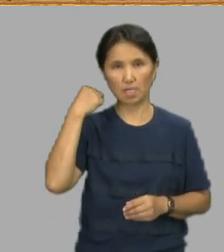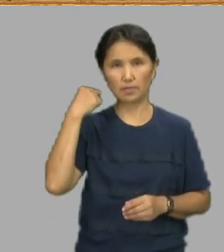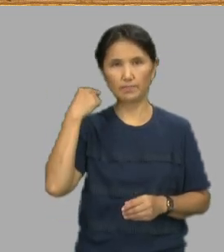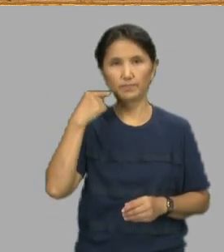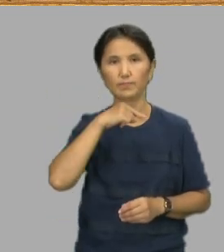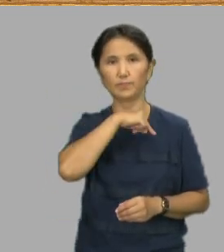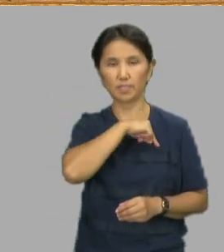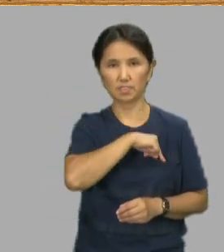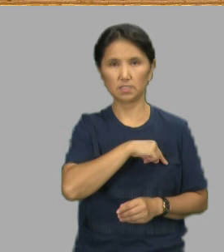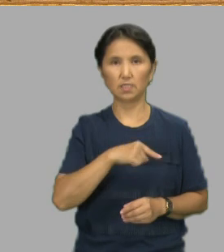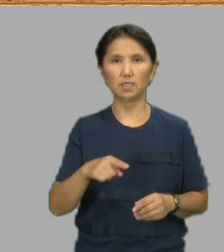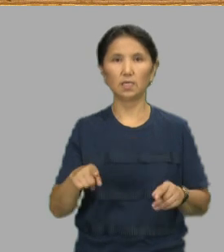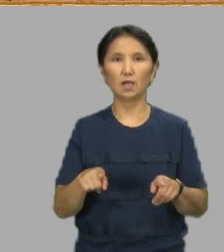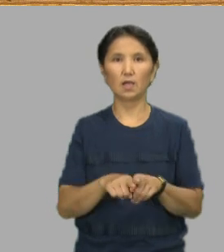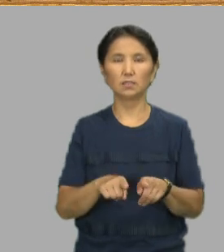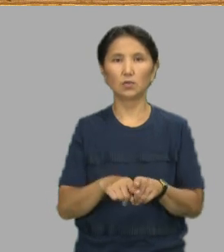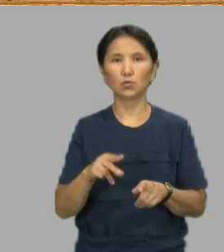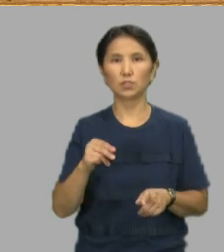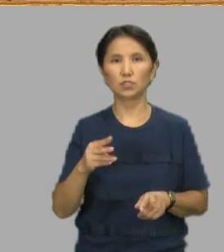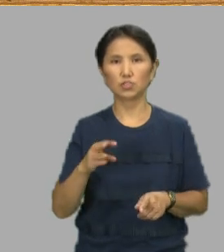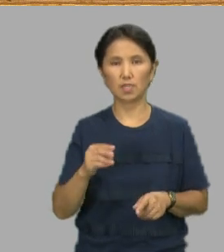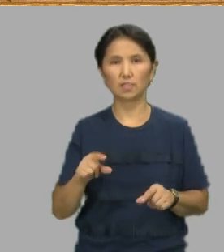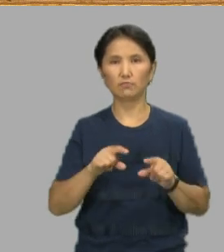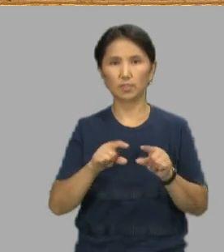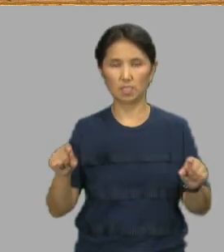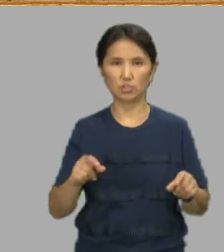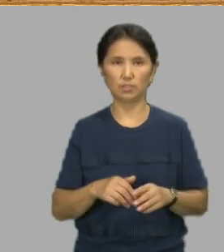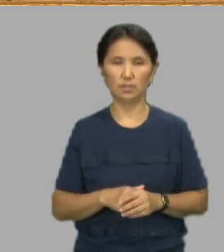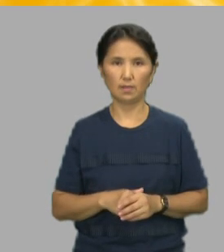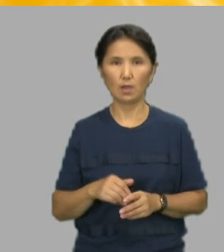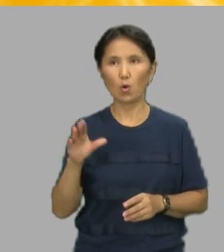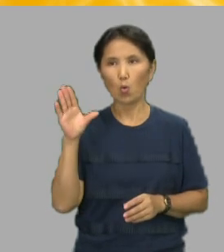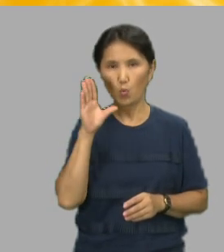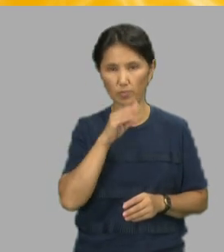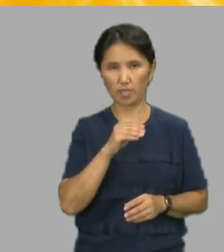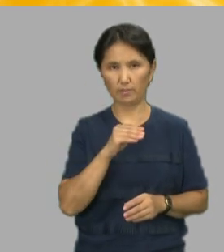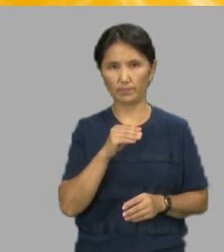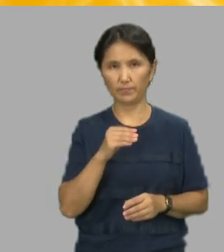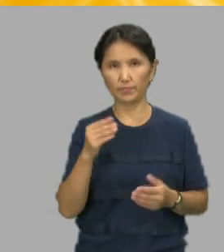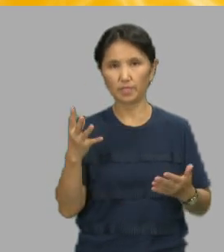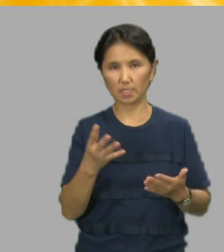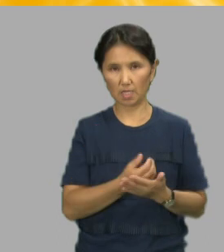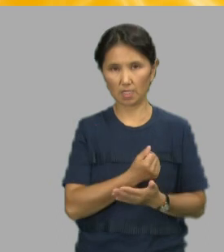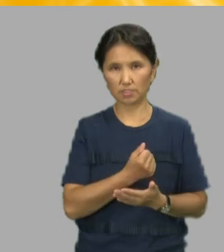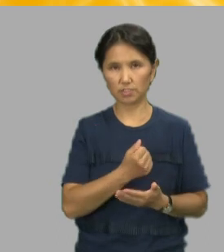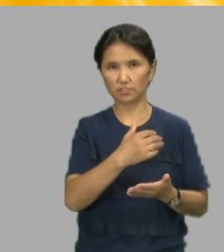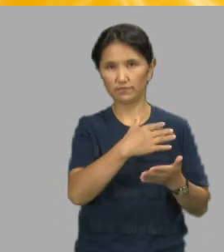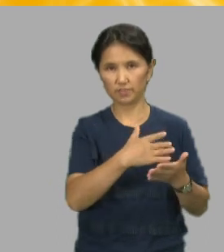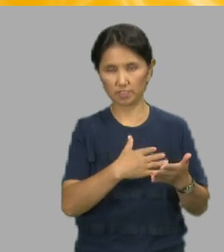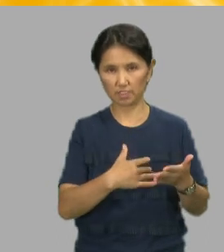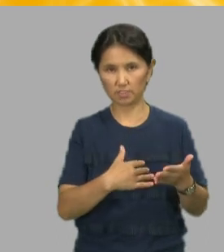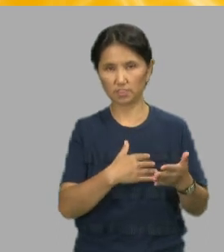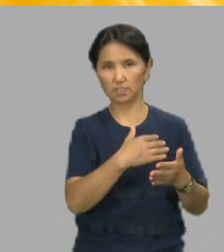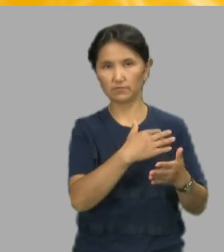Знаем признаки однородных членов предложения. Умеем находить